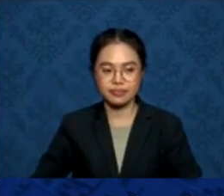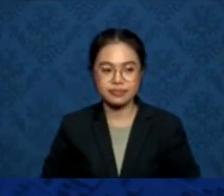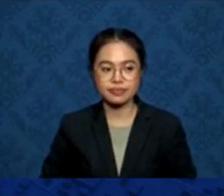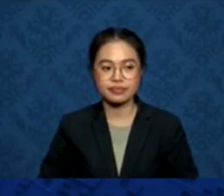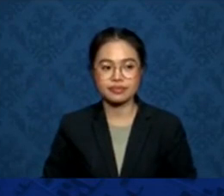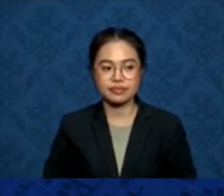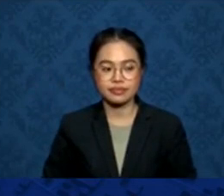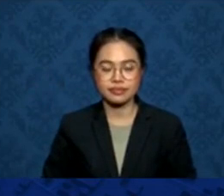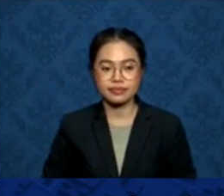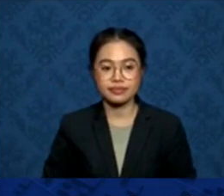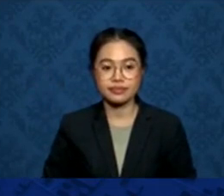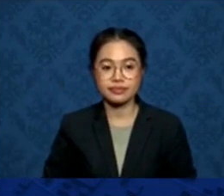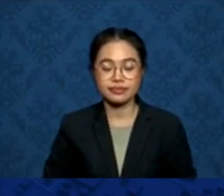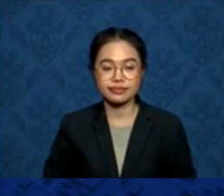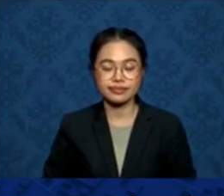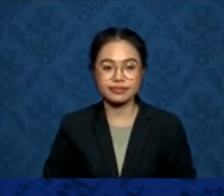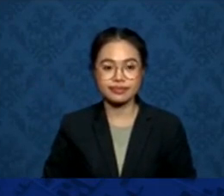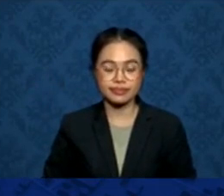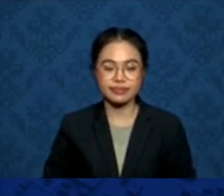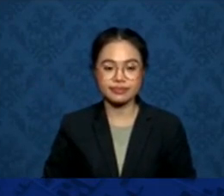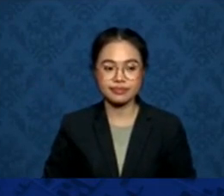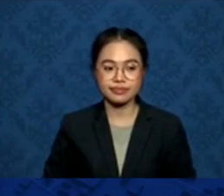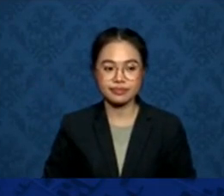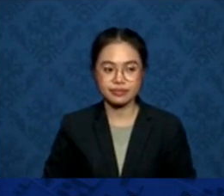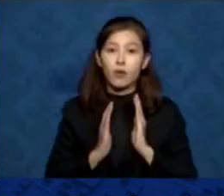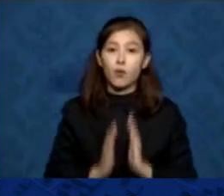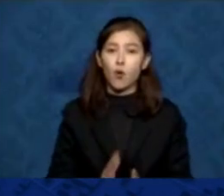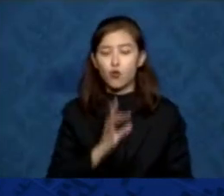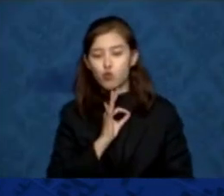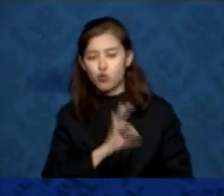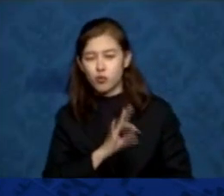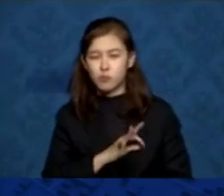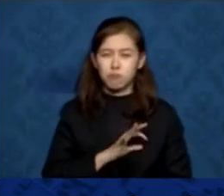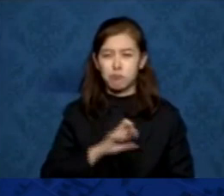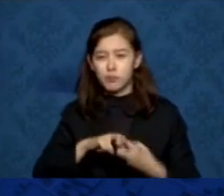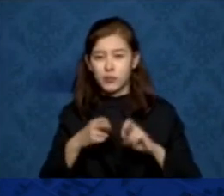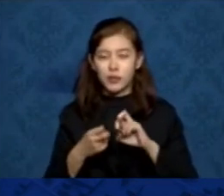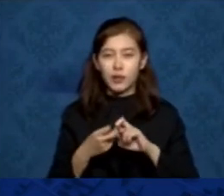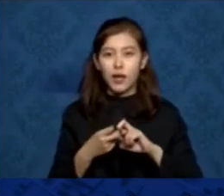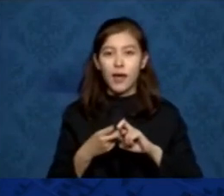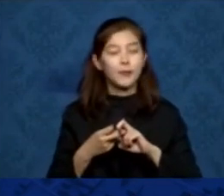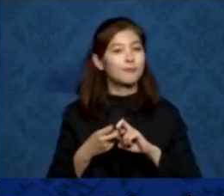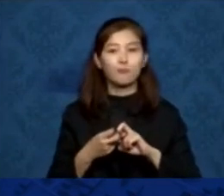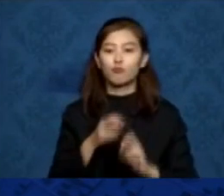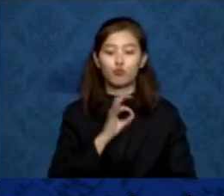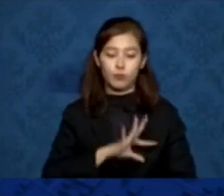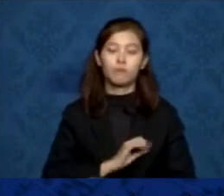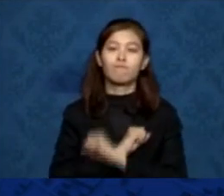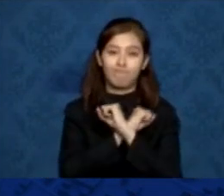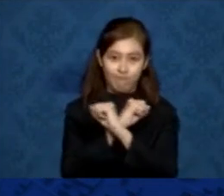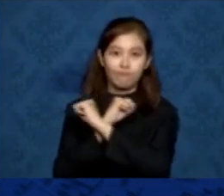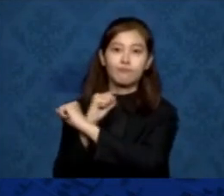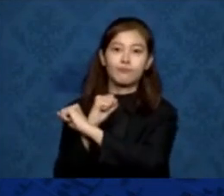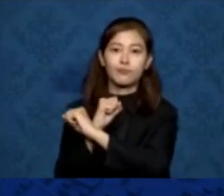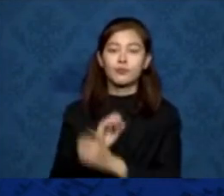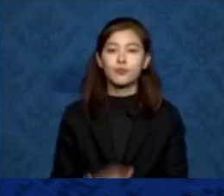ครัฐสำหรับรายได้ที่คาดว่าจะเก็บได้นะครับอยู่ที่ 2.787 ล้าน